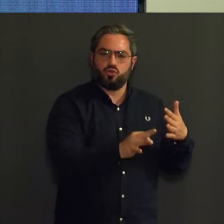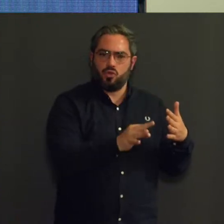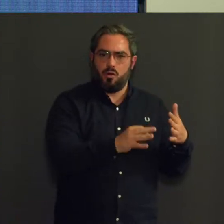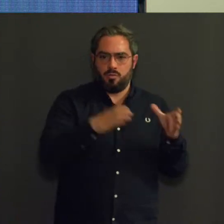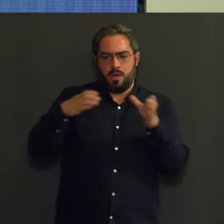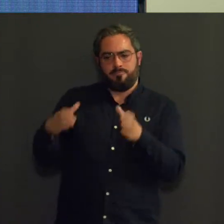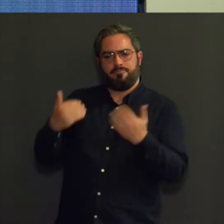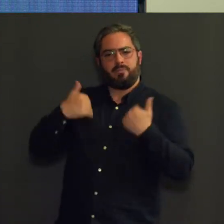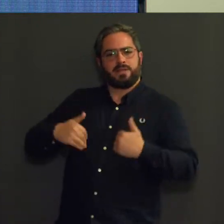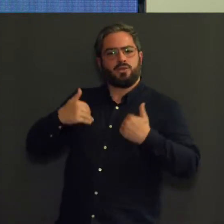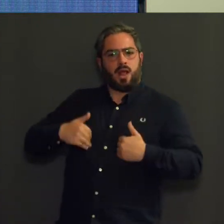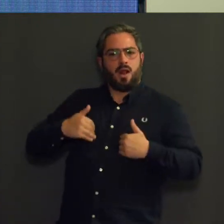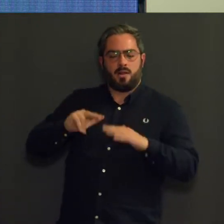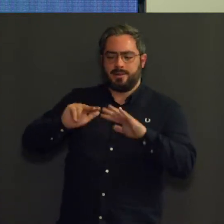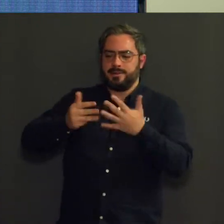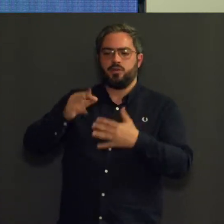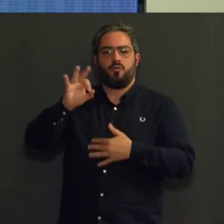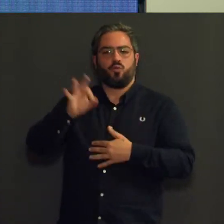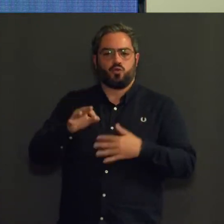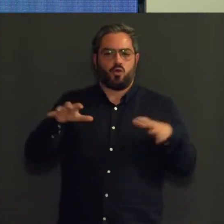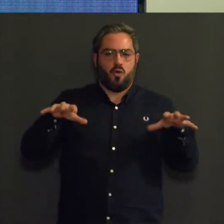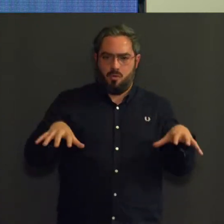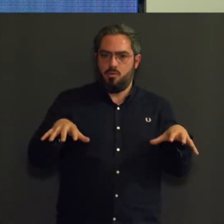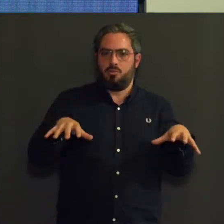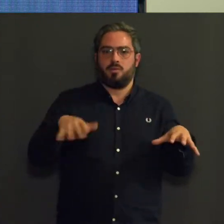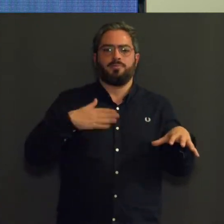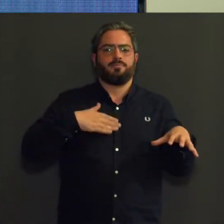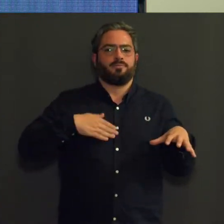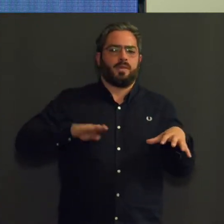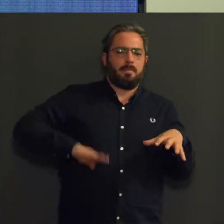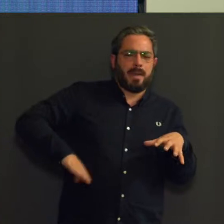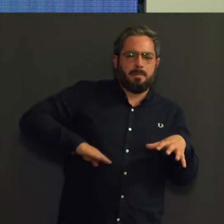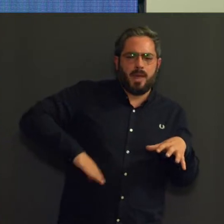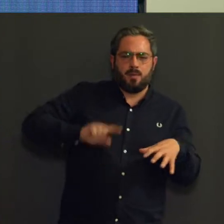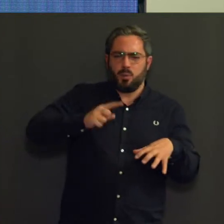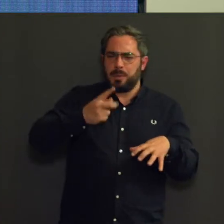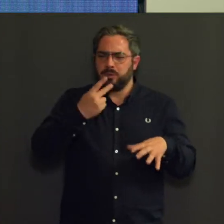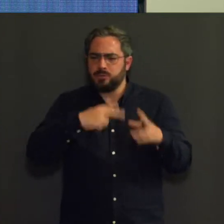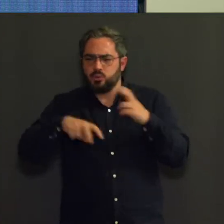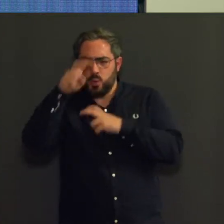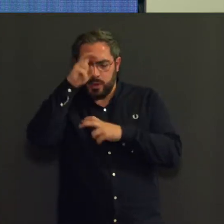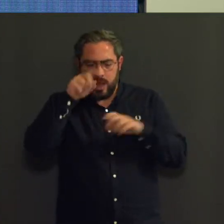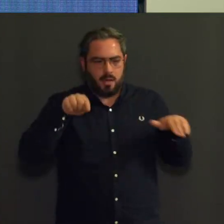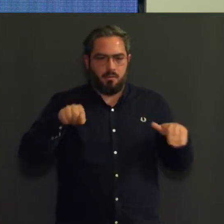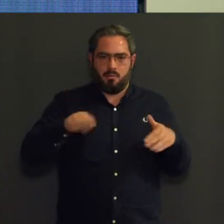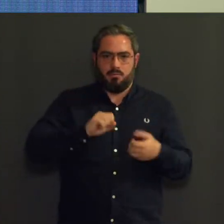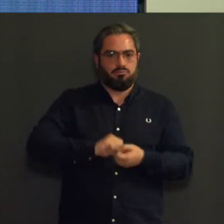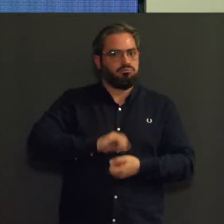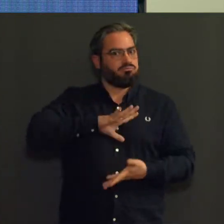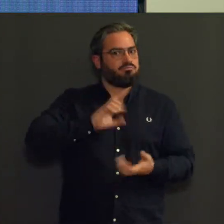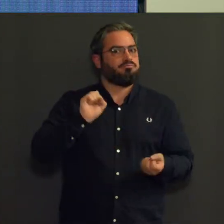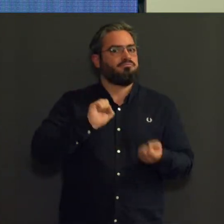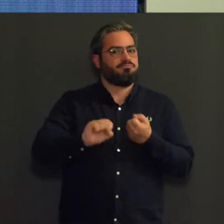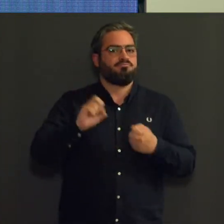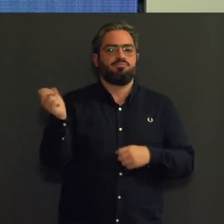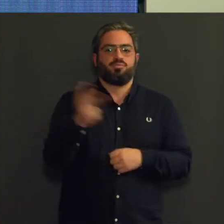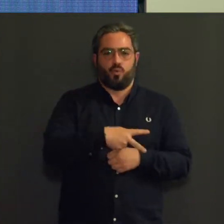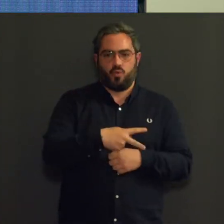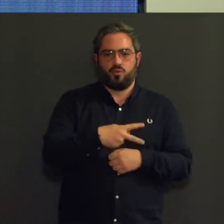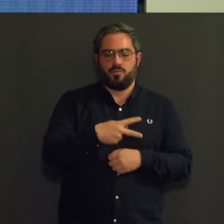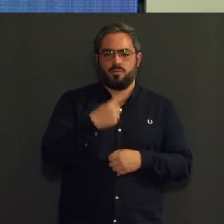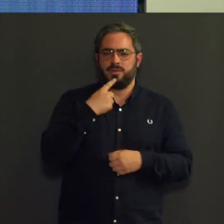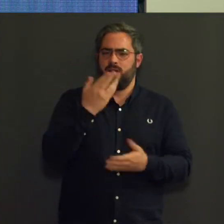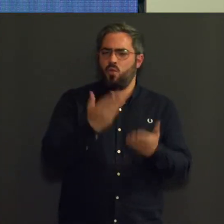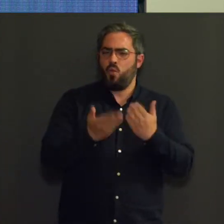personnel scolaire en primaire ou au début du secondaire qui avaient des anticorps. Ceci est 4% de